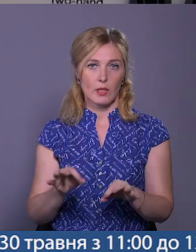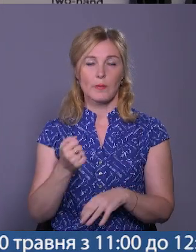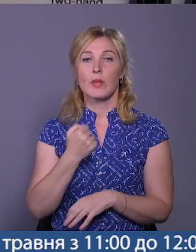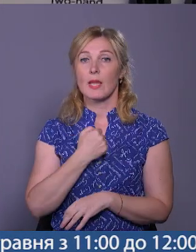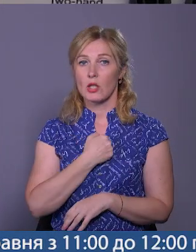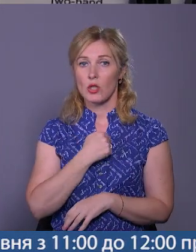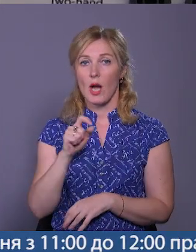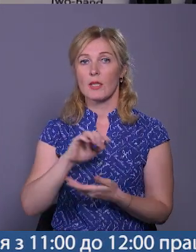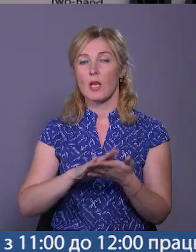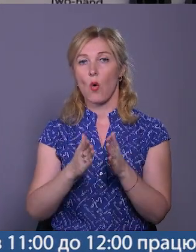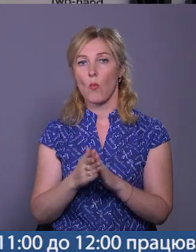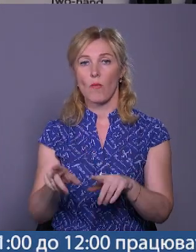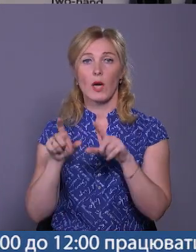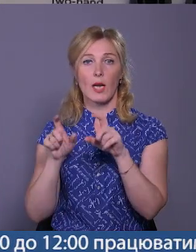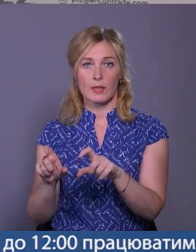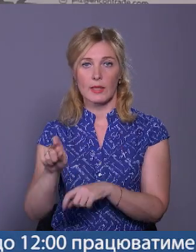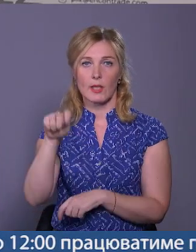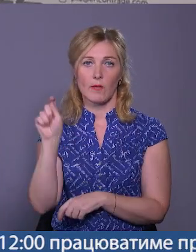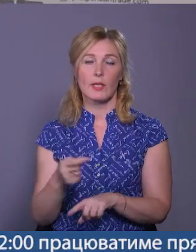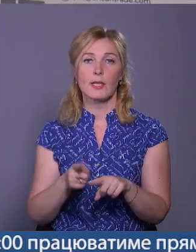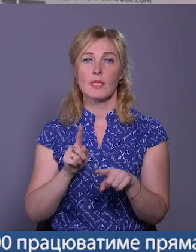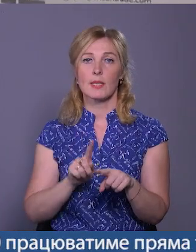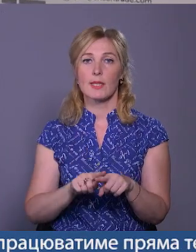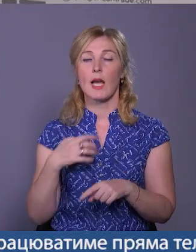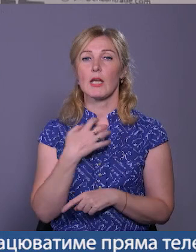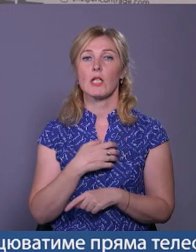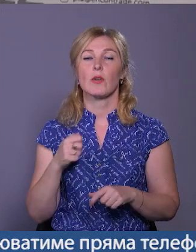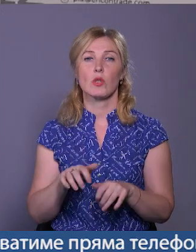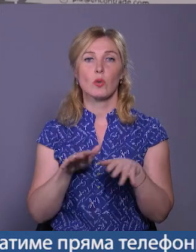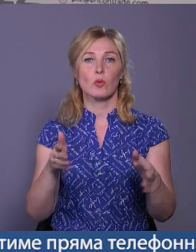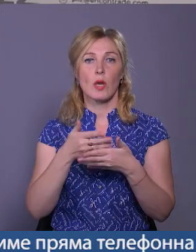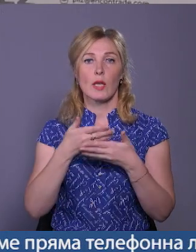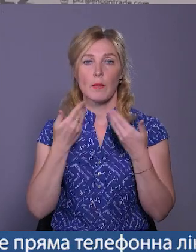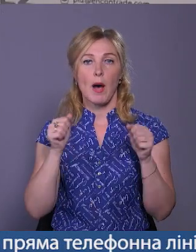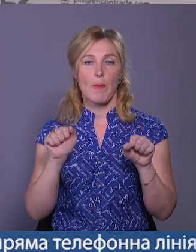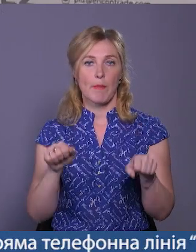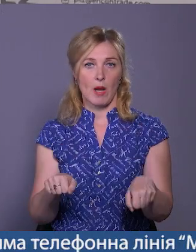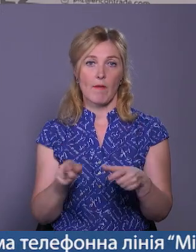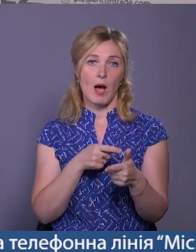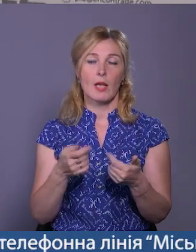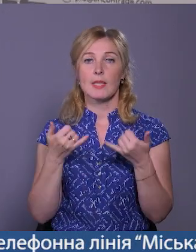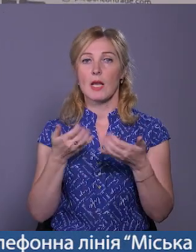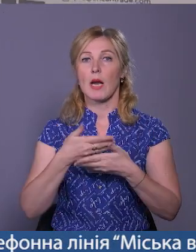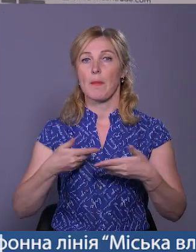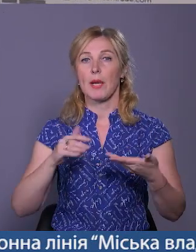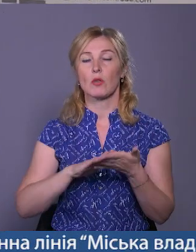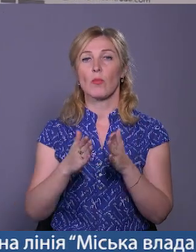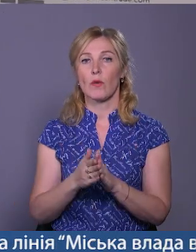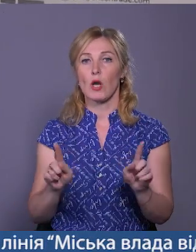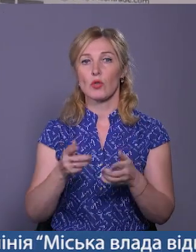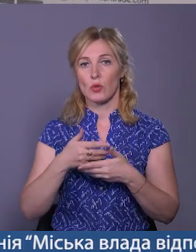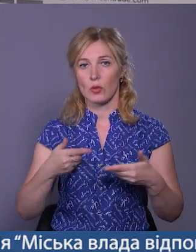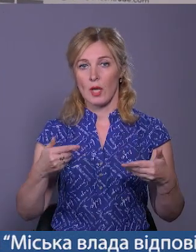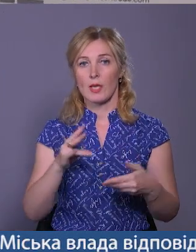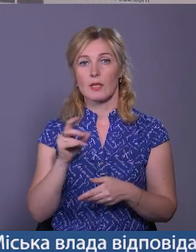жаль за умов карантину і війни це як інфраструктура Ми не маємо права але зараз ми домовляємося що в нас